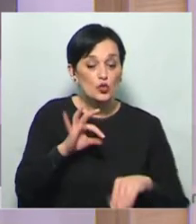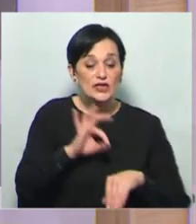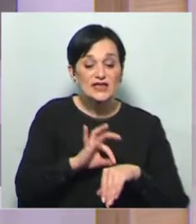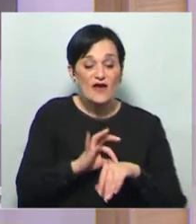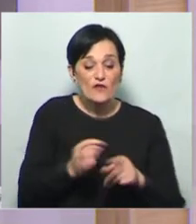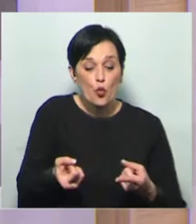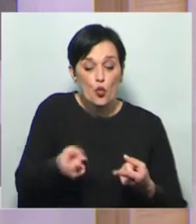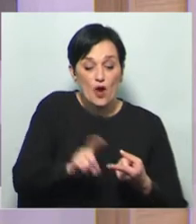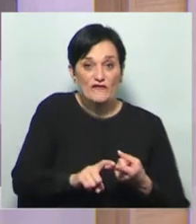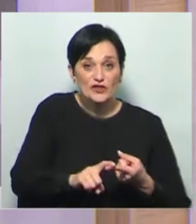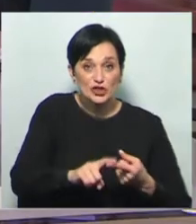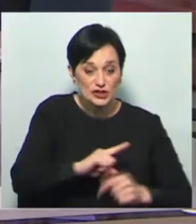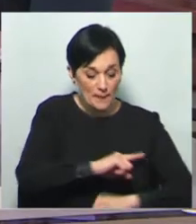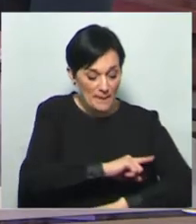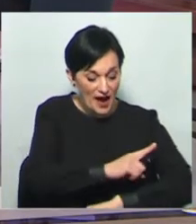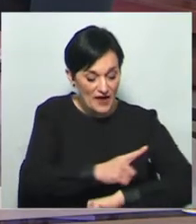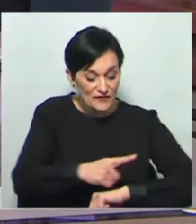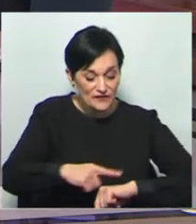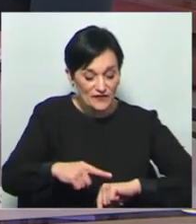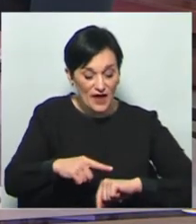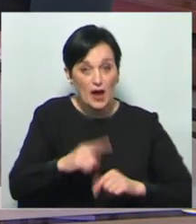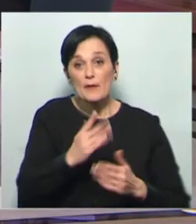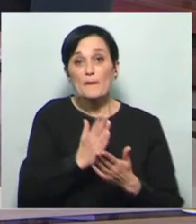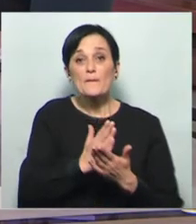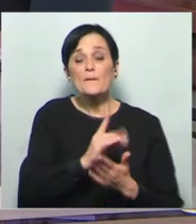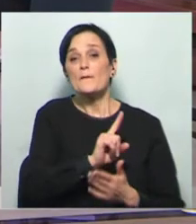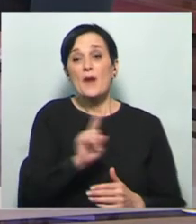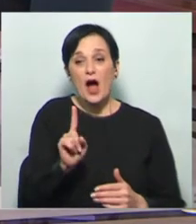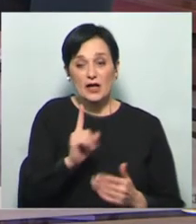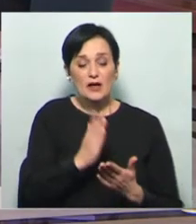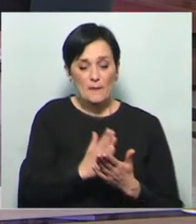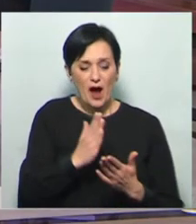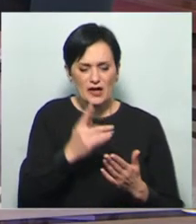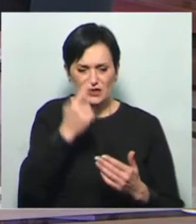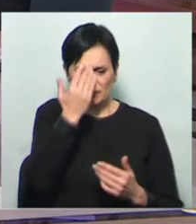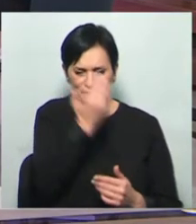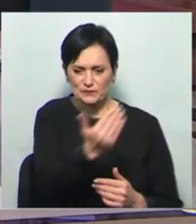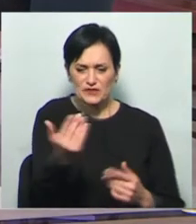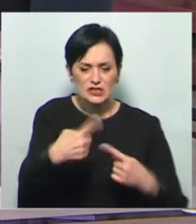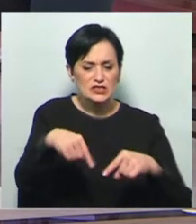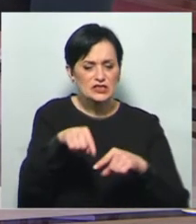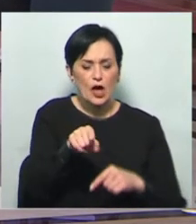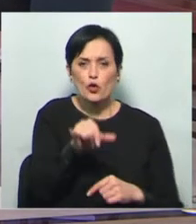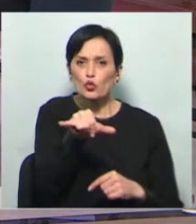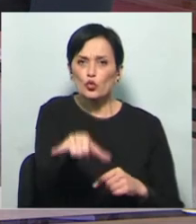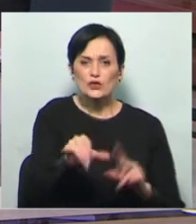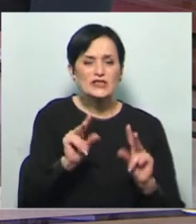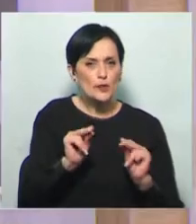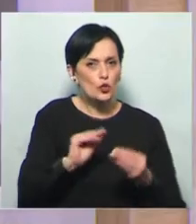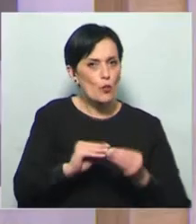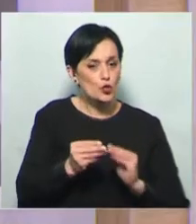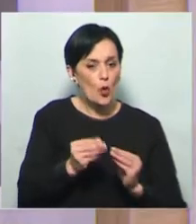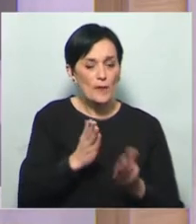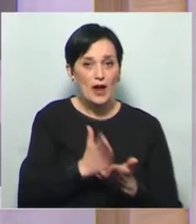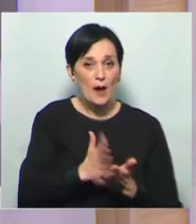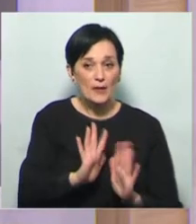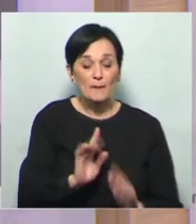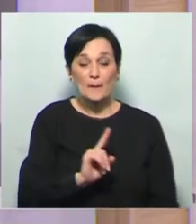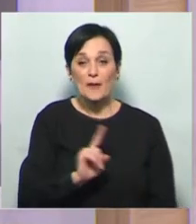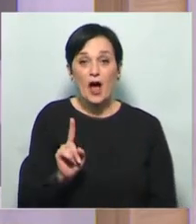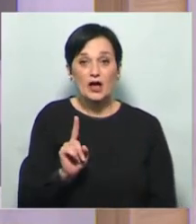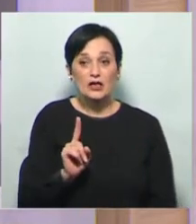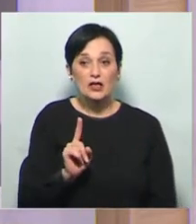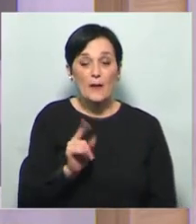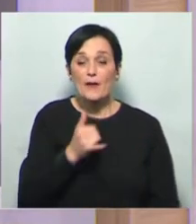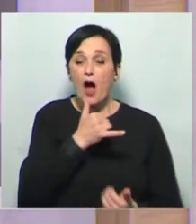უკავშირდება ვენებს. მაგრამ არის საზოგადოების ისეთი ნაწილი, რომელსაც საბედნიეროდ არ აქვს ეს პრობლემები, მაგრამ